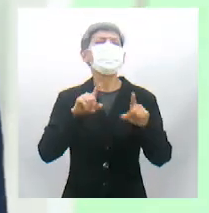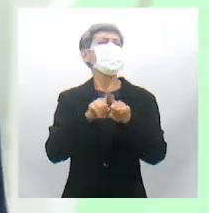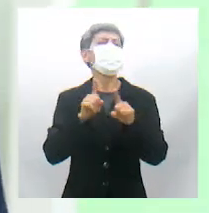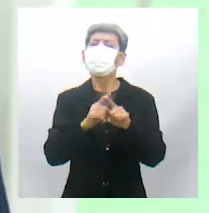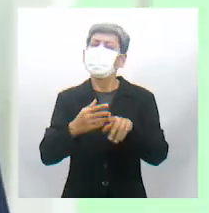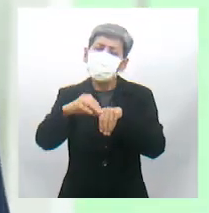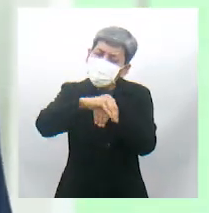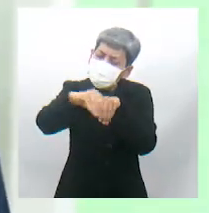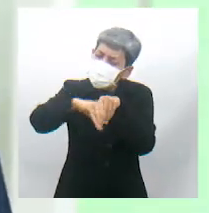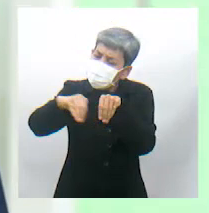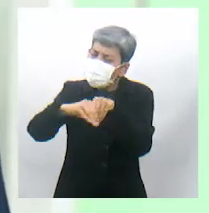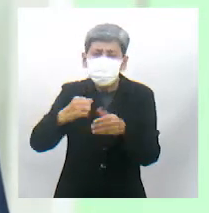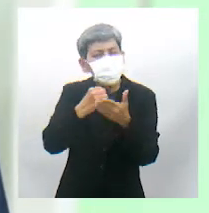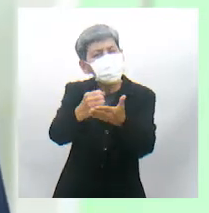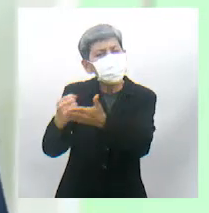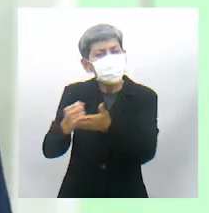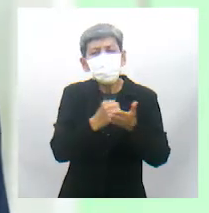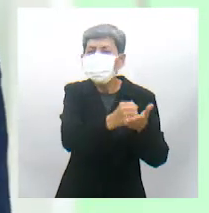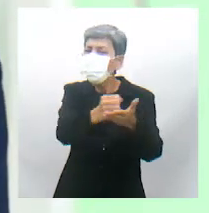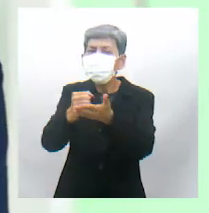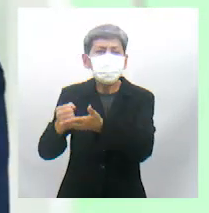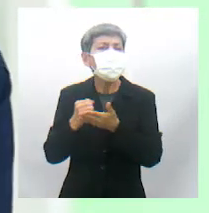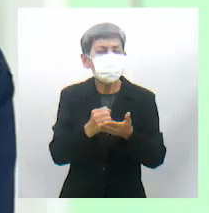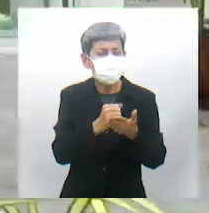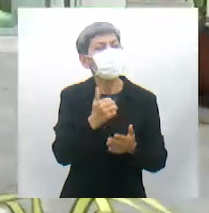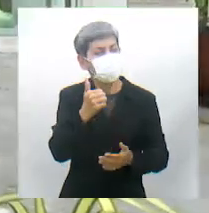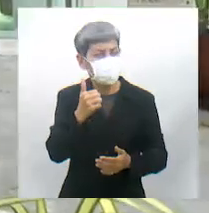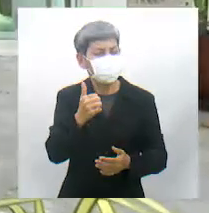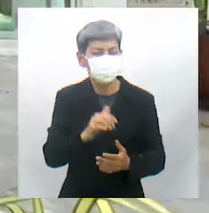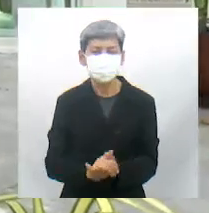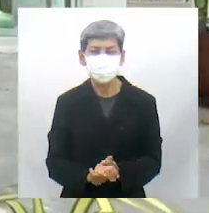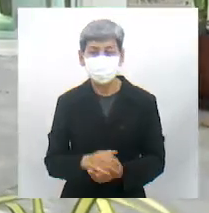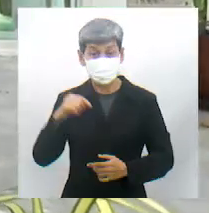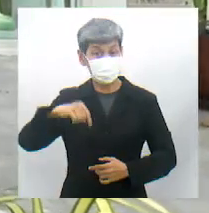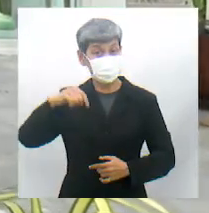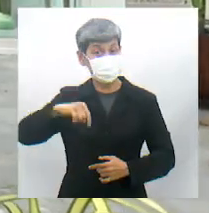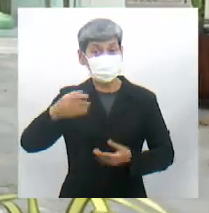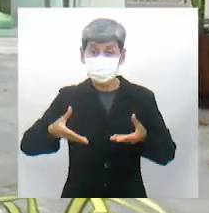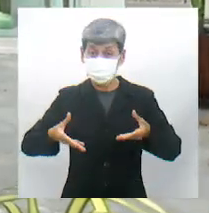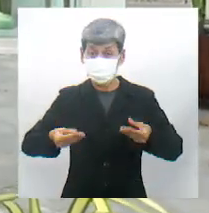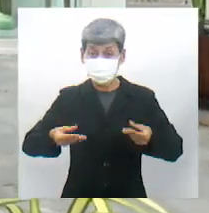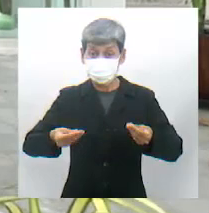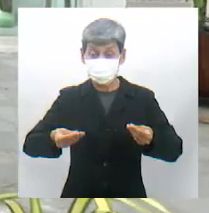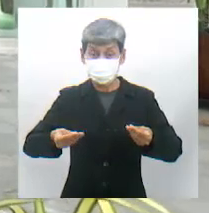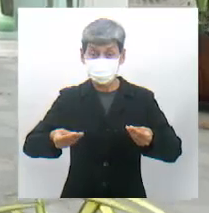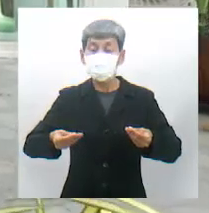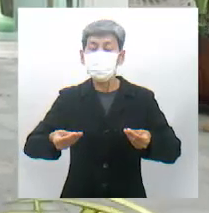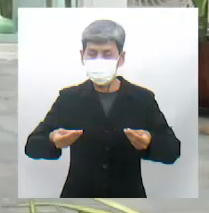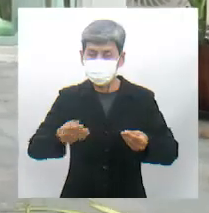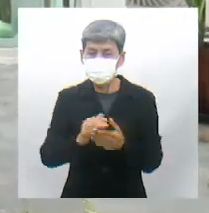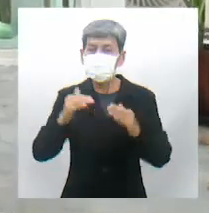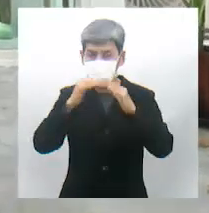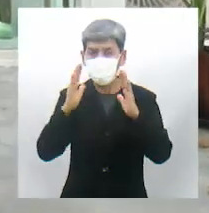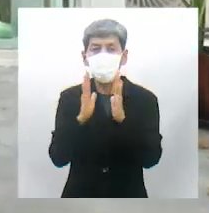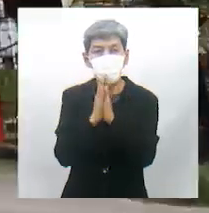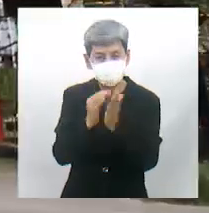นเพื่อนบ้านกันมามีอะไรดูแลกันนะครับ ครับแล้วก็เห็นบอกว่าตรงนี้เนี่ยเป็นพื้นที่ที่ได้รับความอนุเคราะห์จากวั